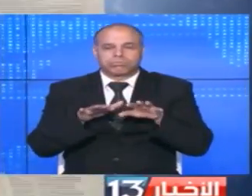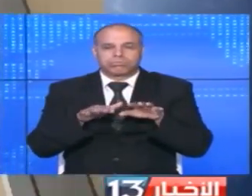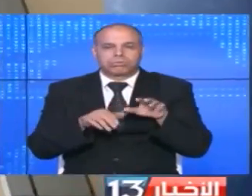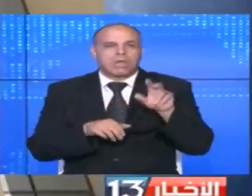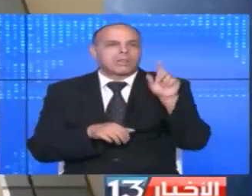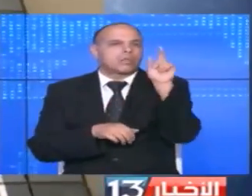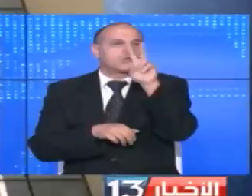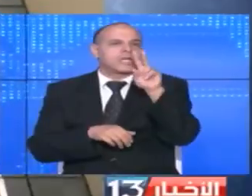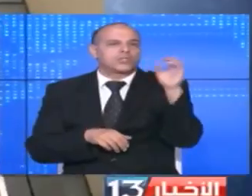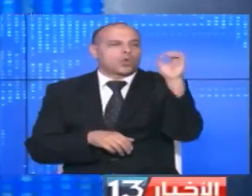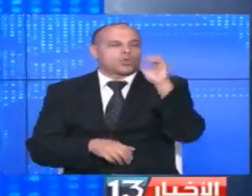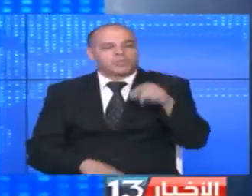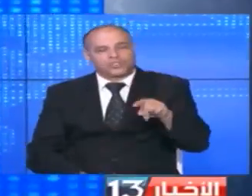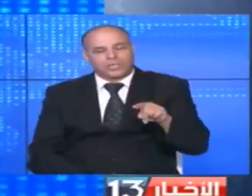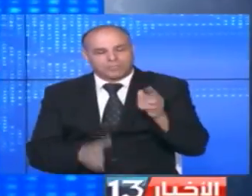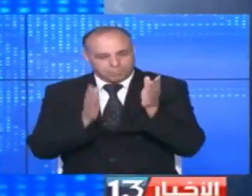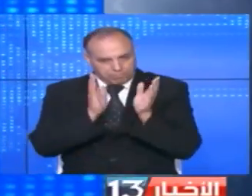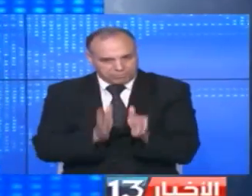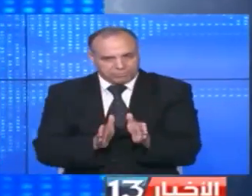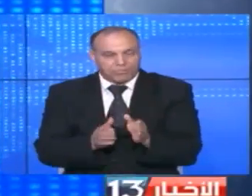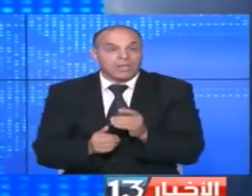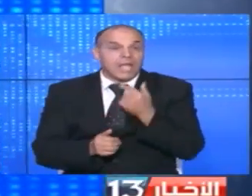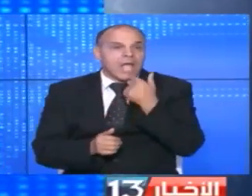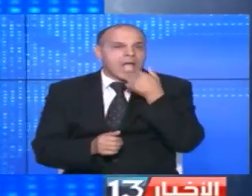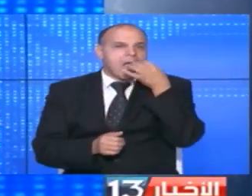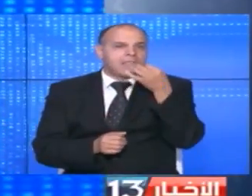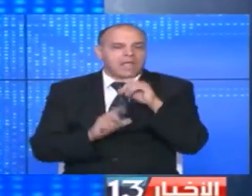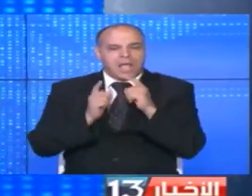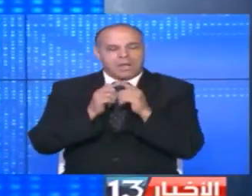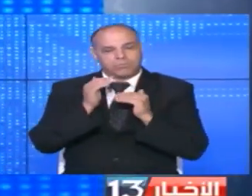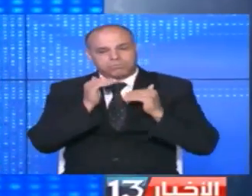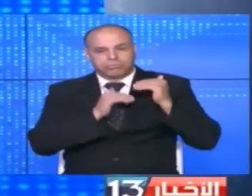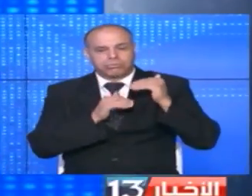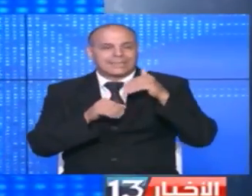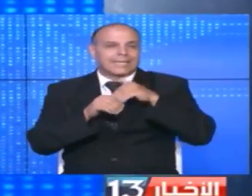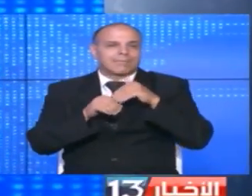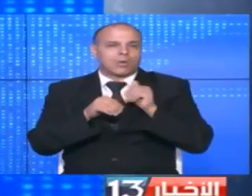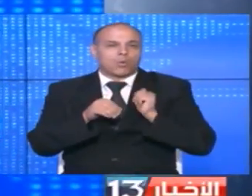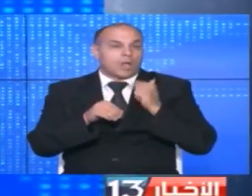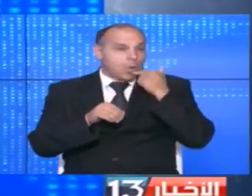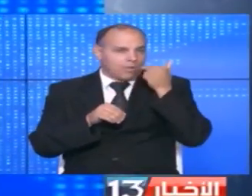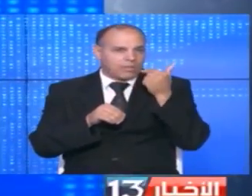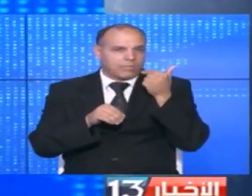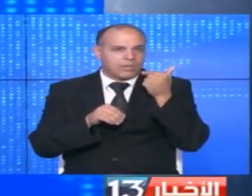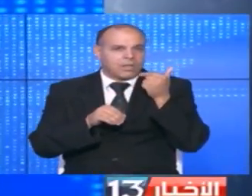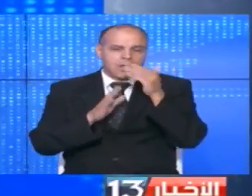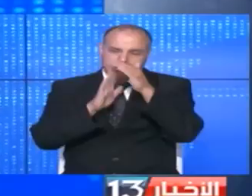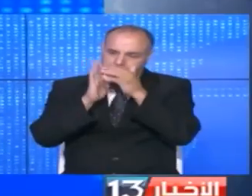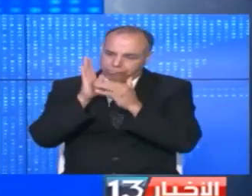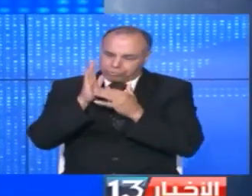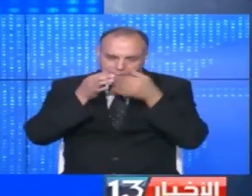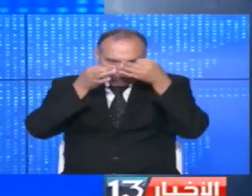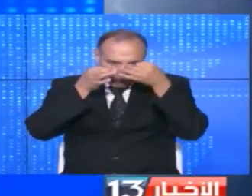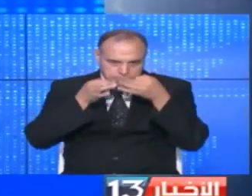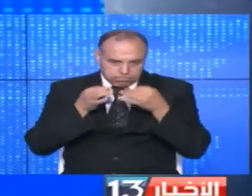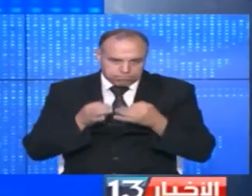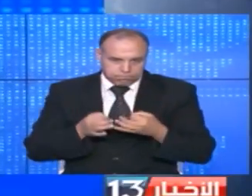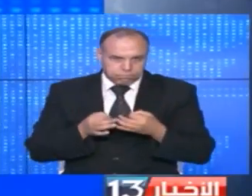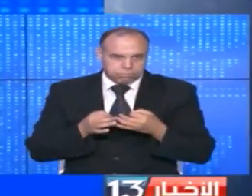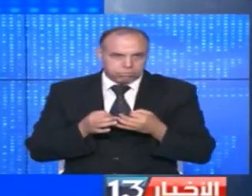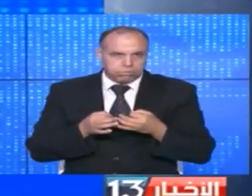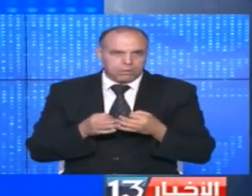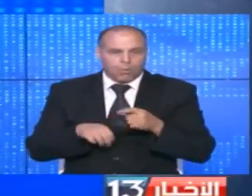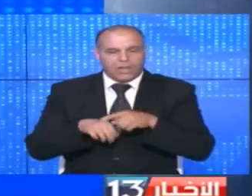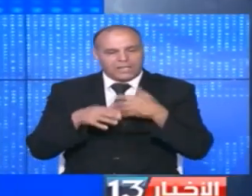الثالث عشر من اكتوبر القادم على ان تعلن الهيئه العليا للانتخابات لاحقا الروزنه مدى التفصيليه لهذا